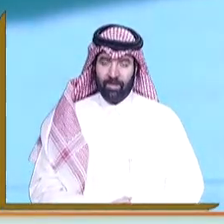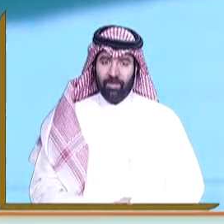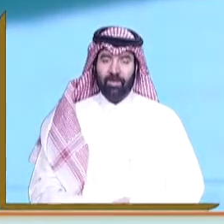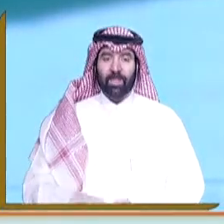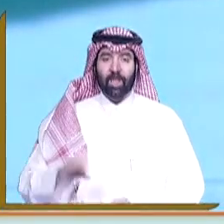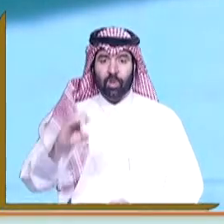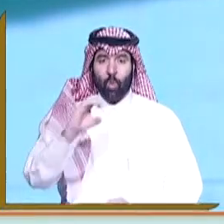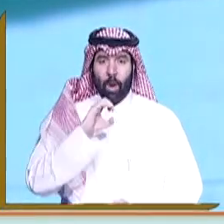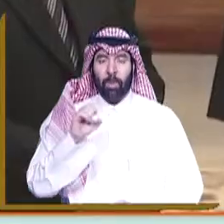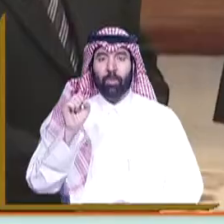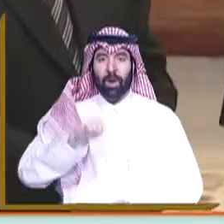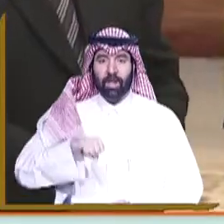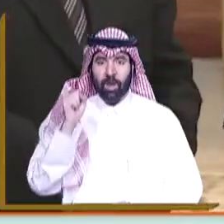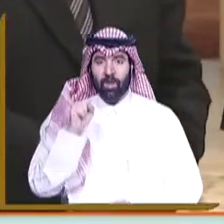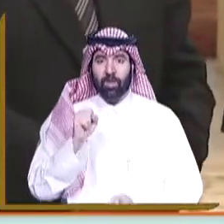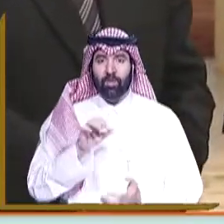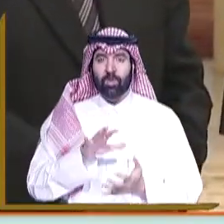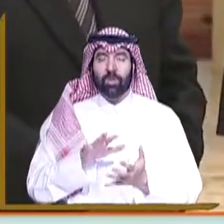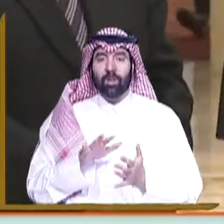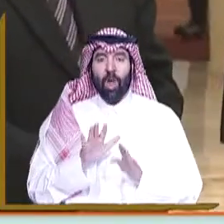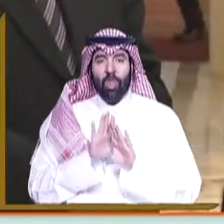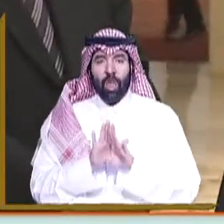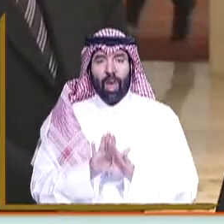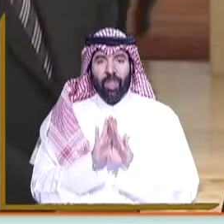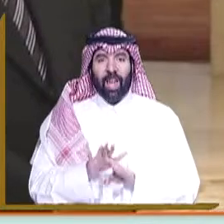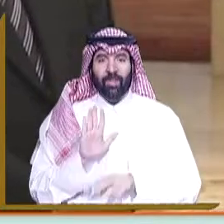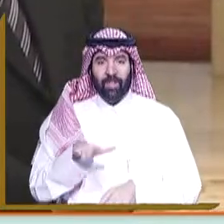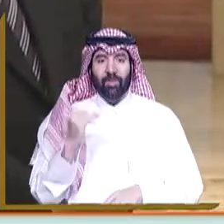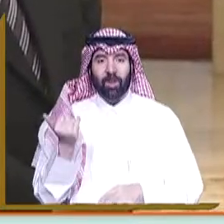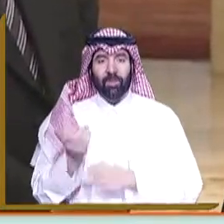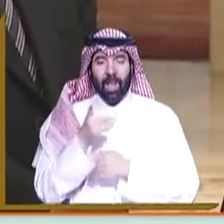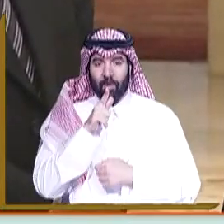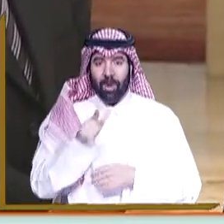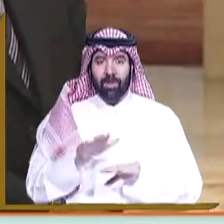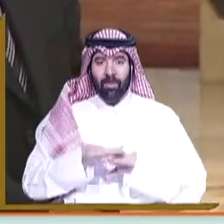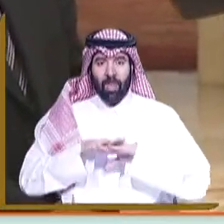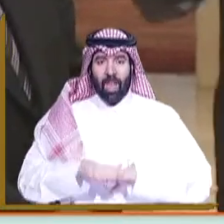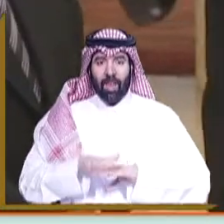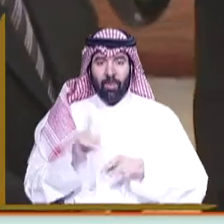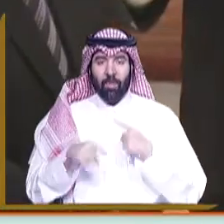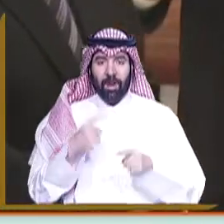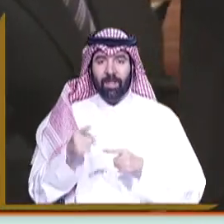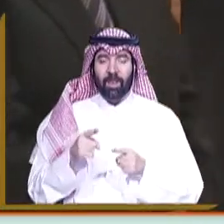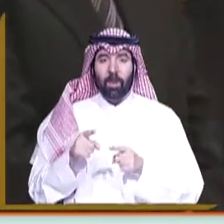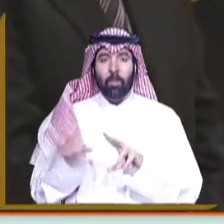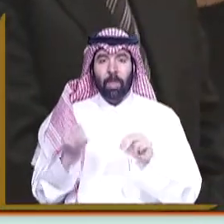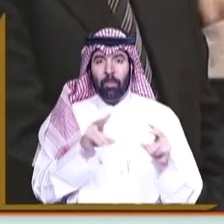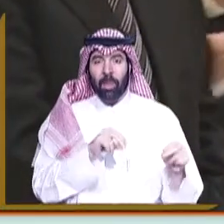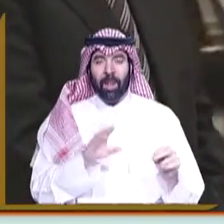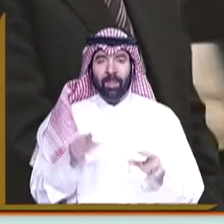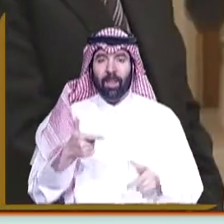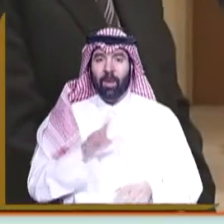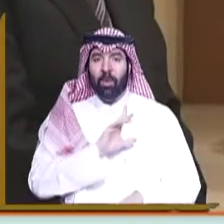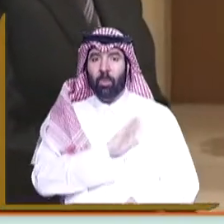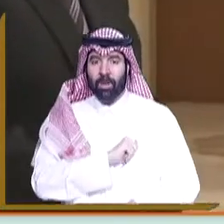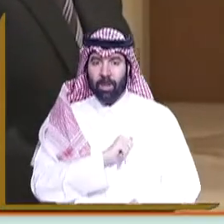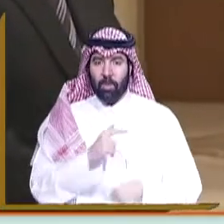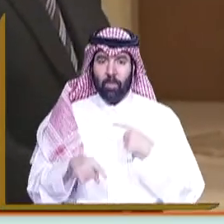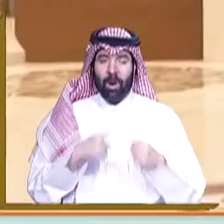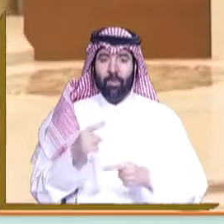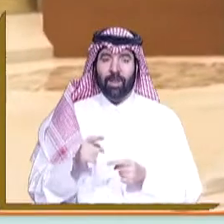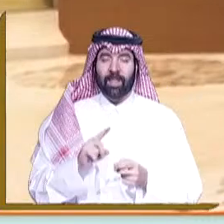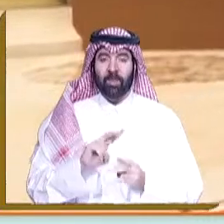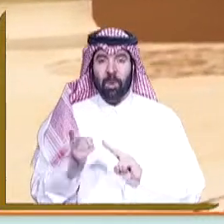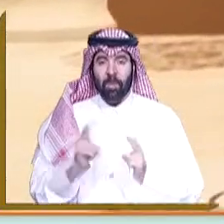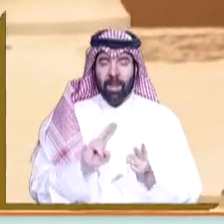الضغط يأتي من اتجاهات متعددة يعني، وكلها تصب في بحر واحد. عندما يحدث هذا